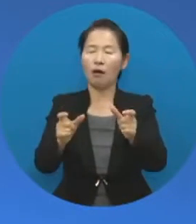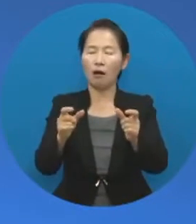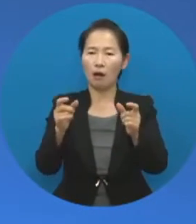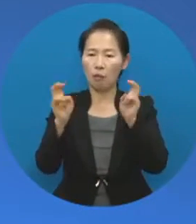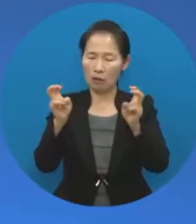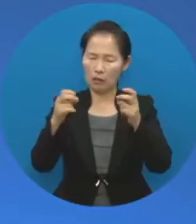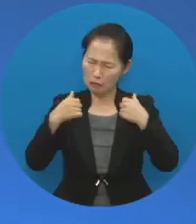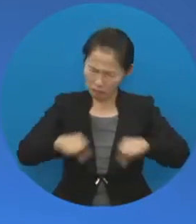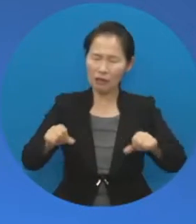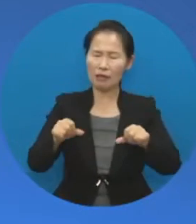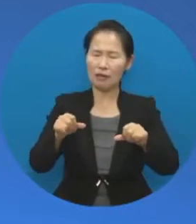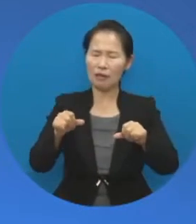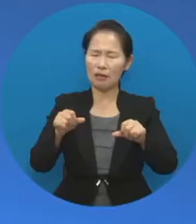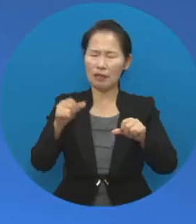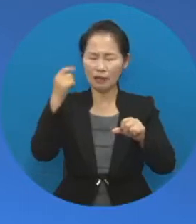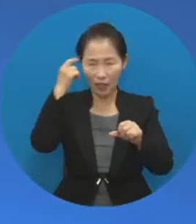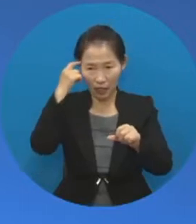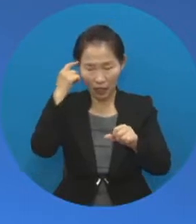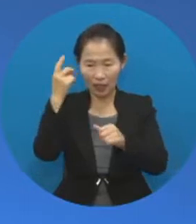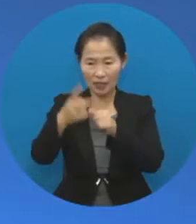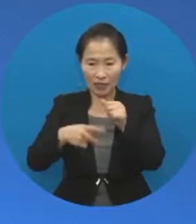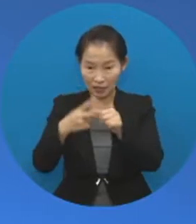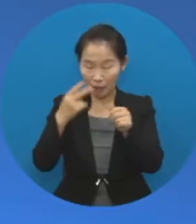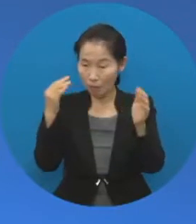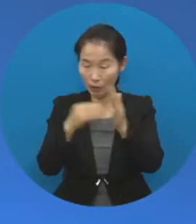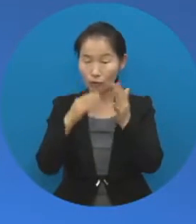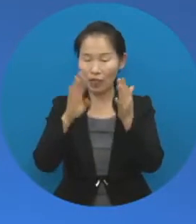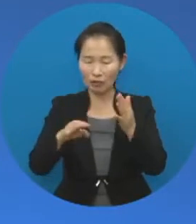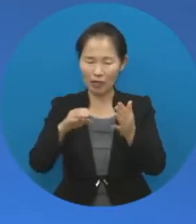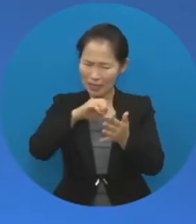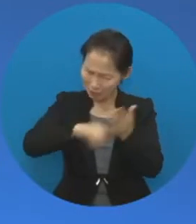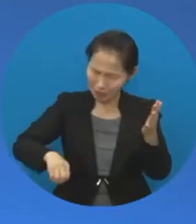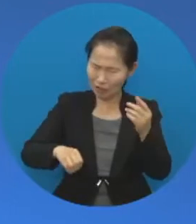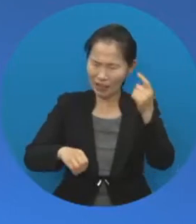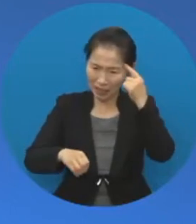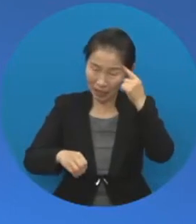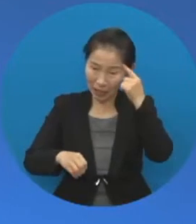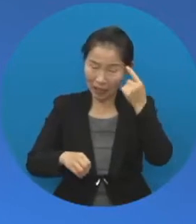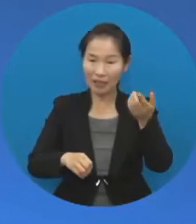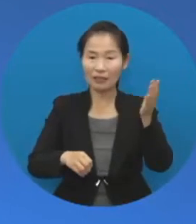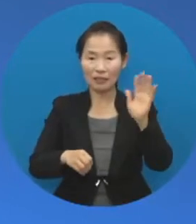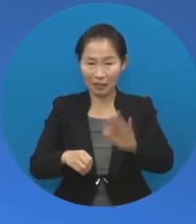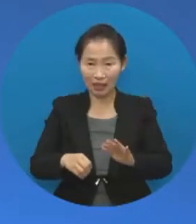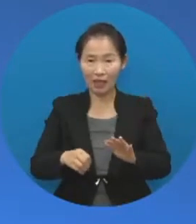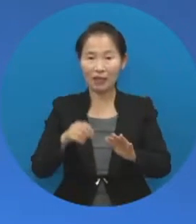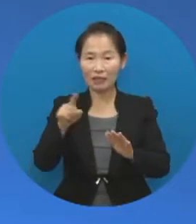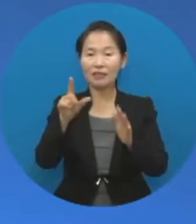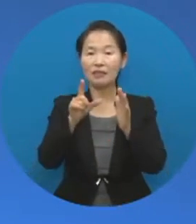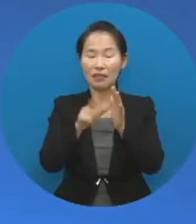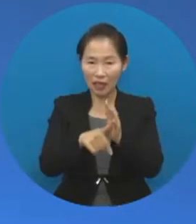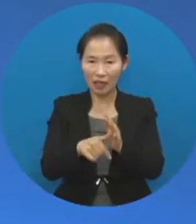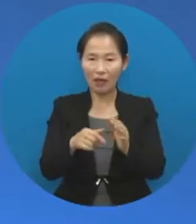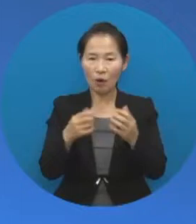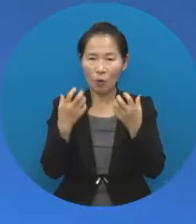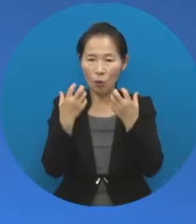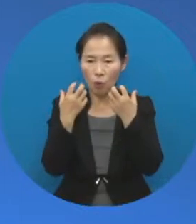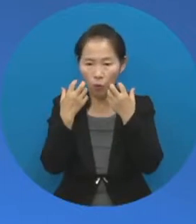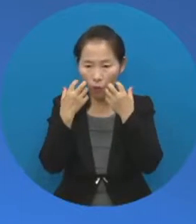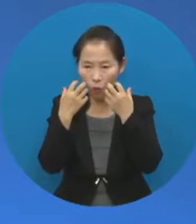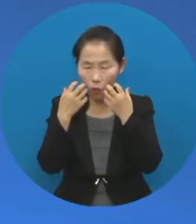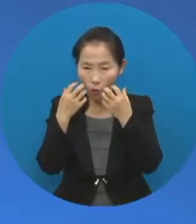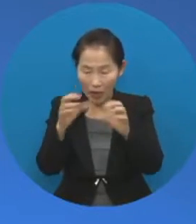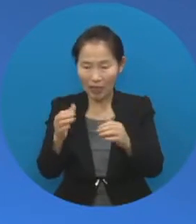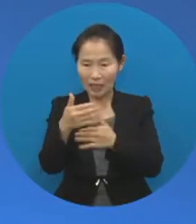생각하고 이제 2년이 지나서 또 퇴사를 해야겠지 했는데 하필 또 그때 그 호랑이 실장님이 저를 우수모범